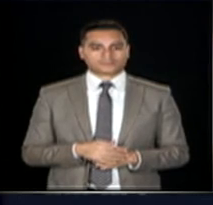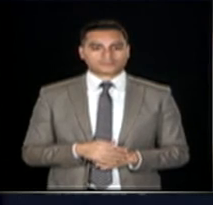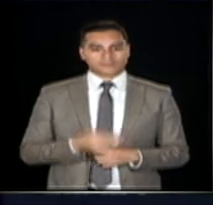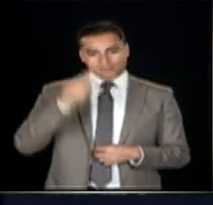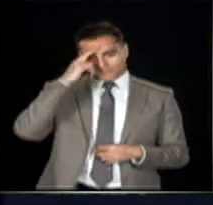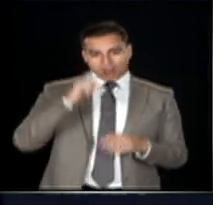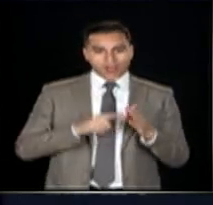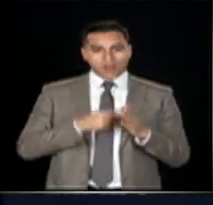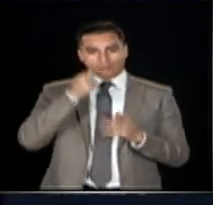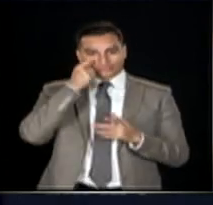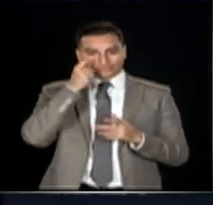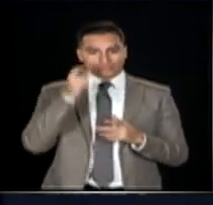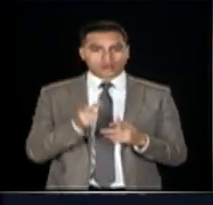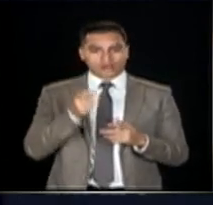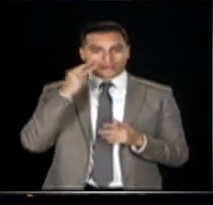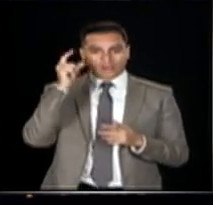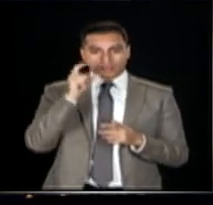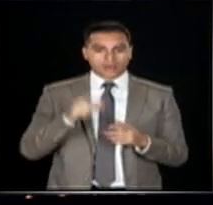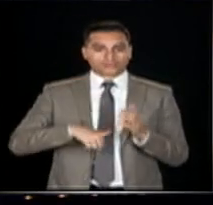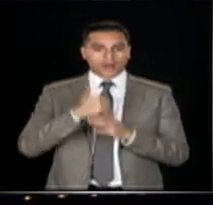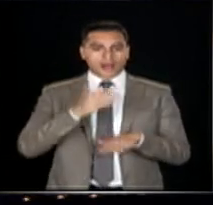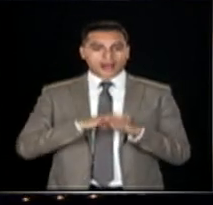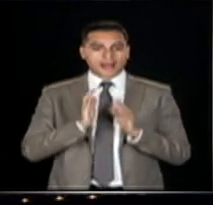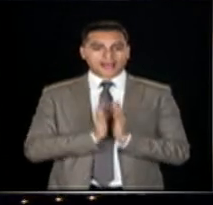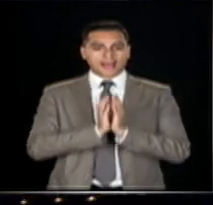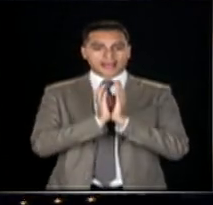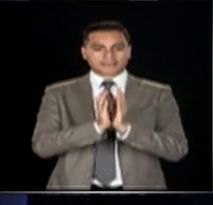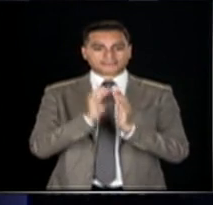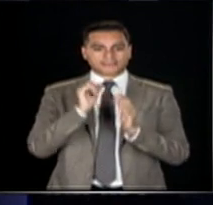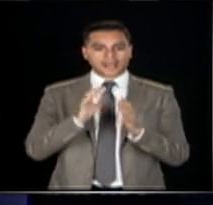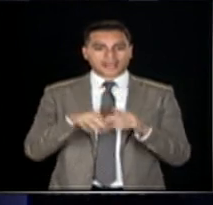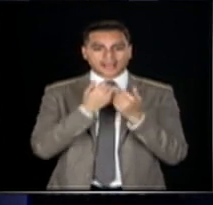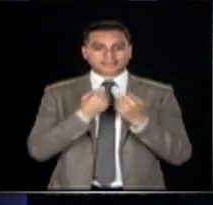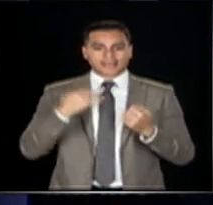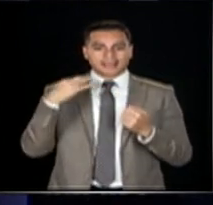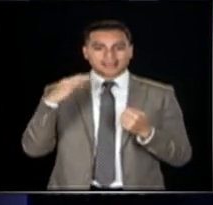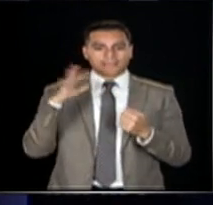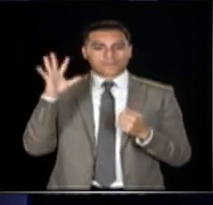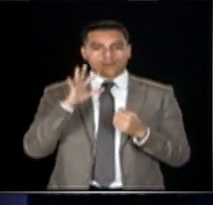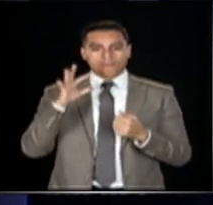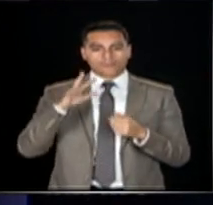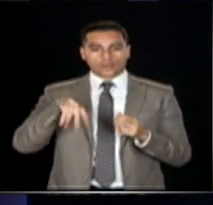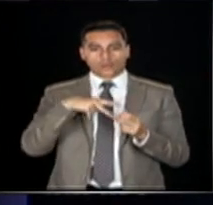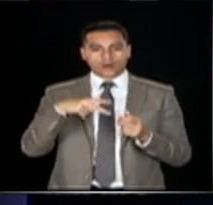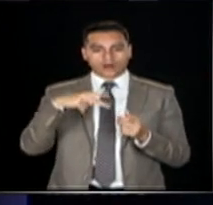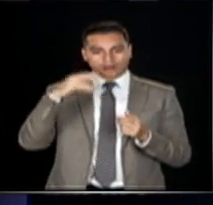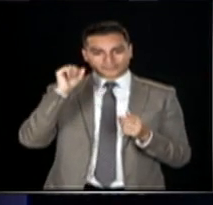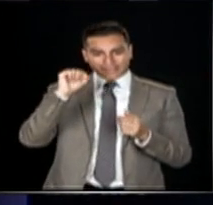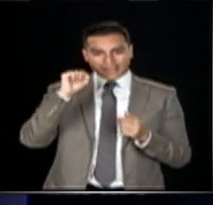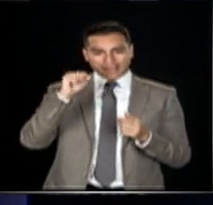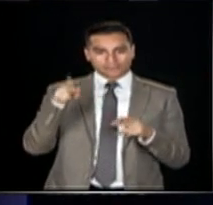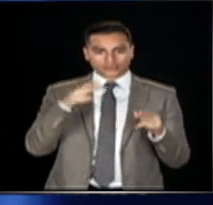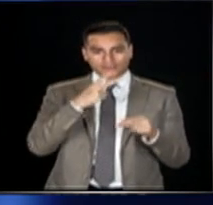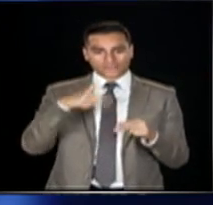من هو أول إيطالي يحصل على جائزة الحذاء الذهبي الأوروبي لكرة القدم